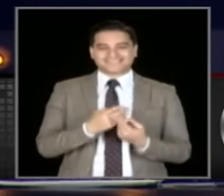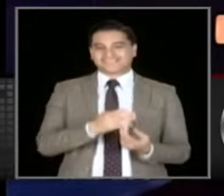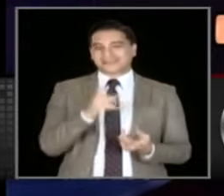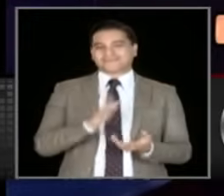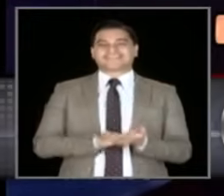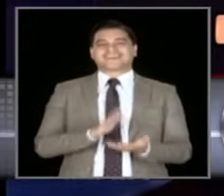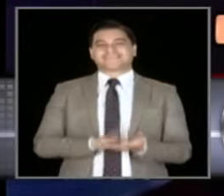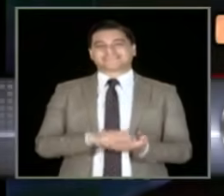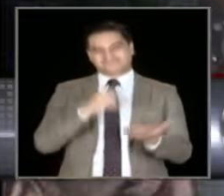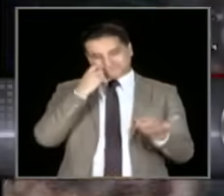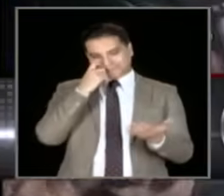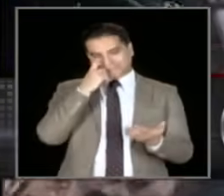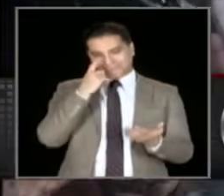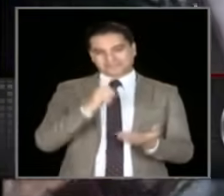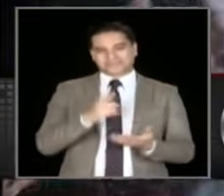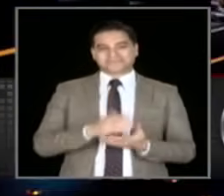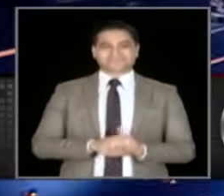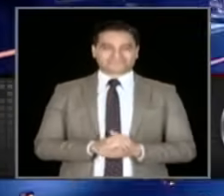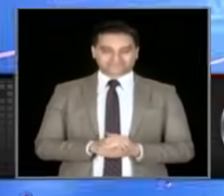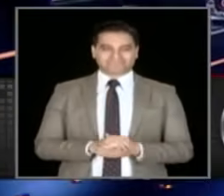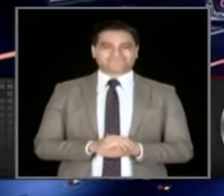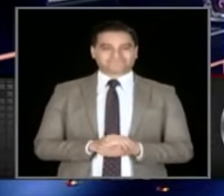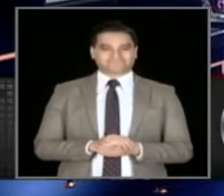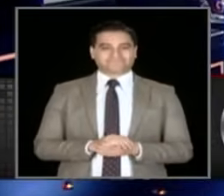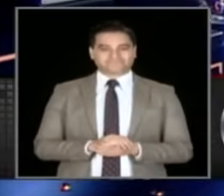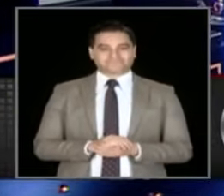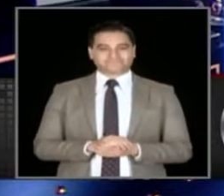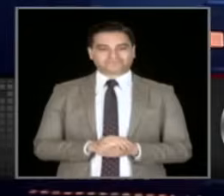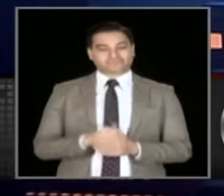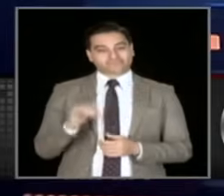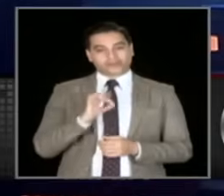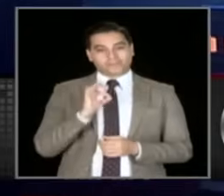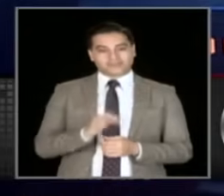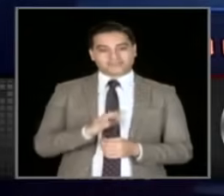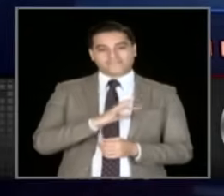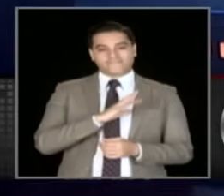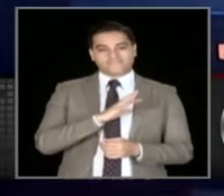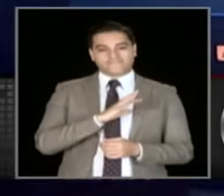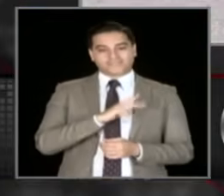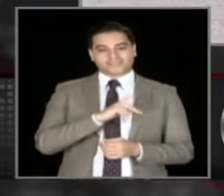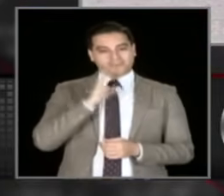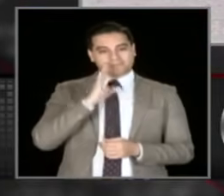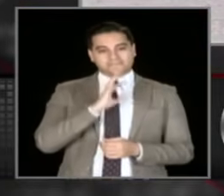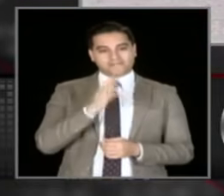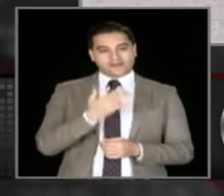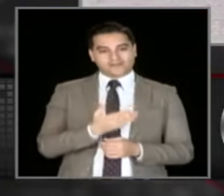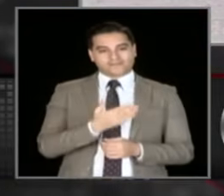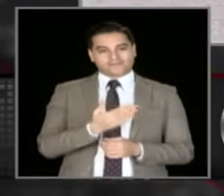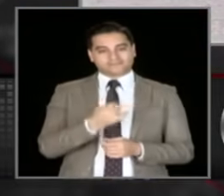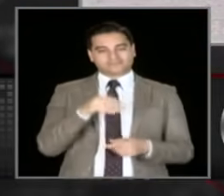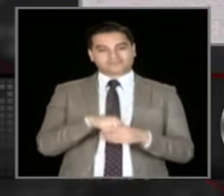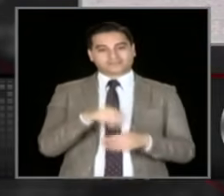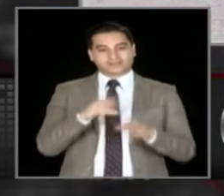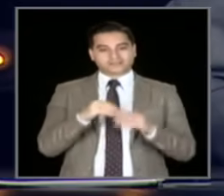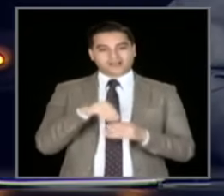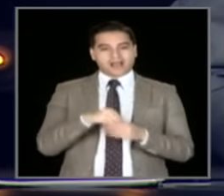صحيحة. طبعا أديبة فلسطينية مهمة جدا جدا. طبعا بتسلط الضوء